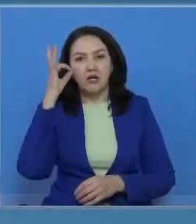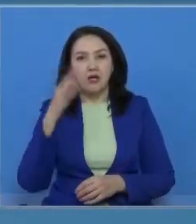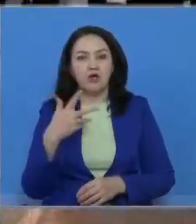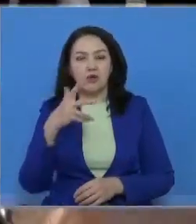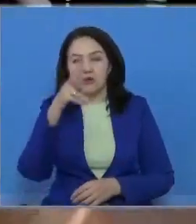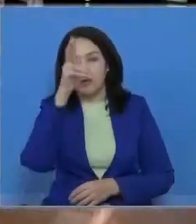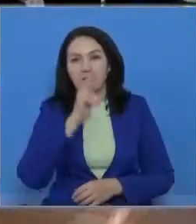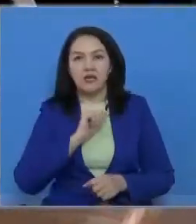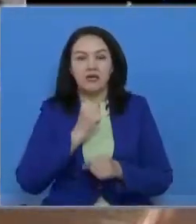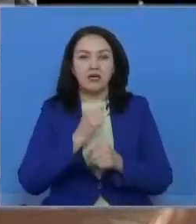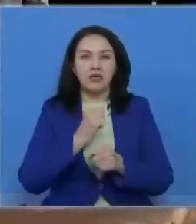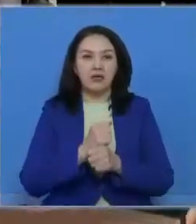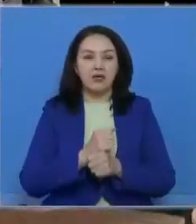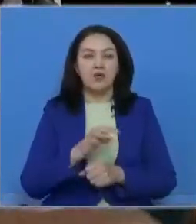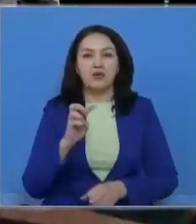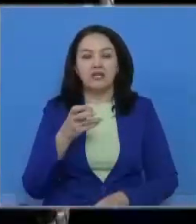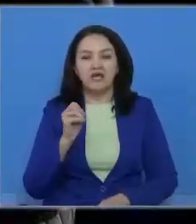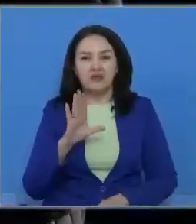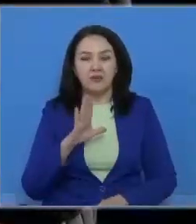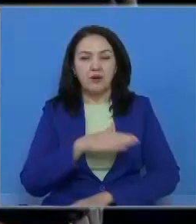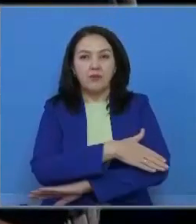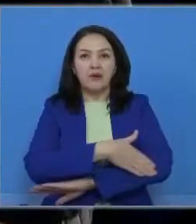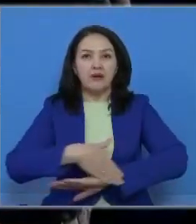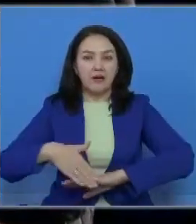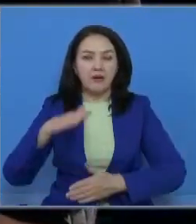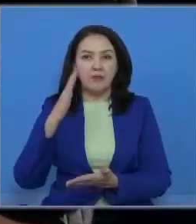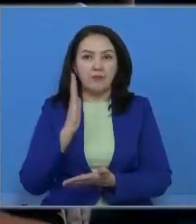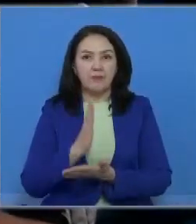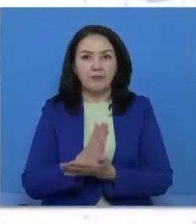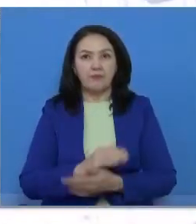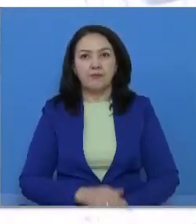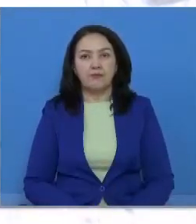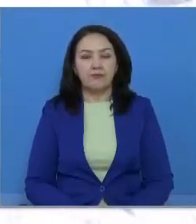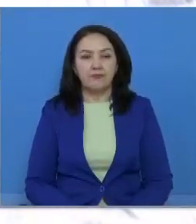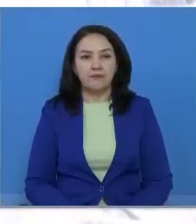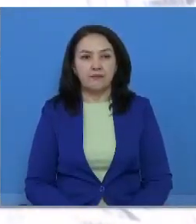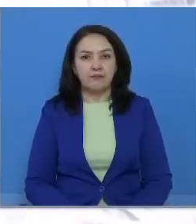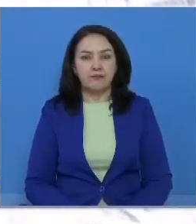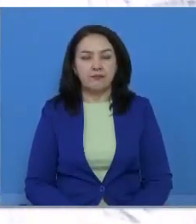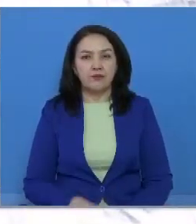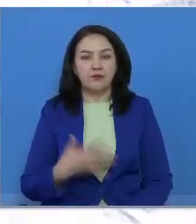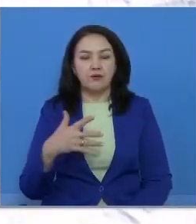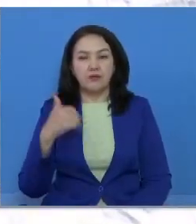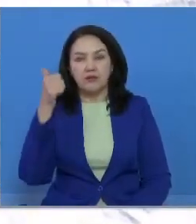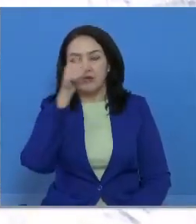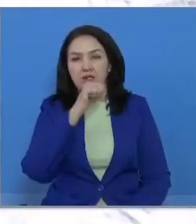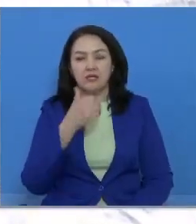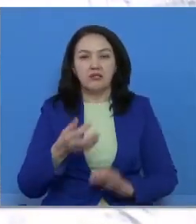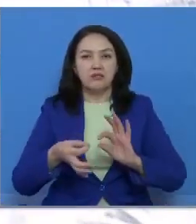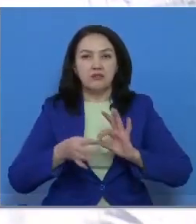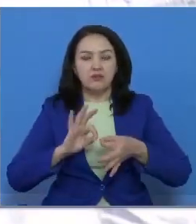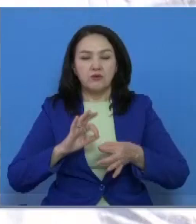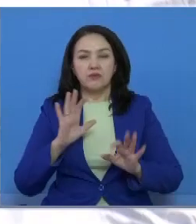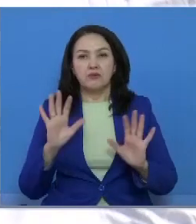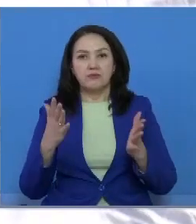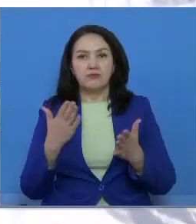3 айда жасап шығарған. Қонаев пен Нокин даңғылдарының қиылысында бой көтерді. 20-ші жылдардың ең бір қиын